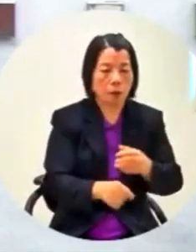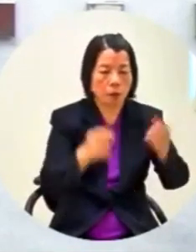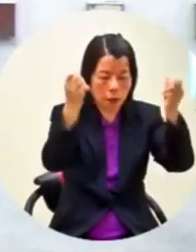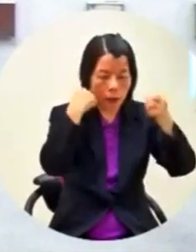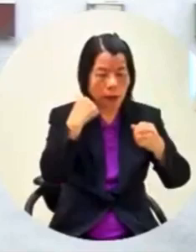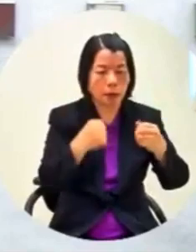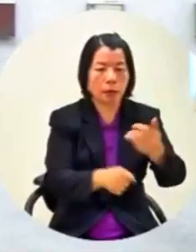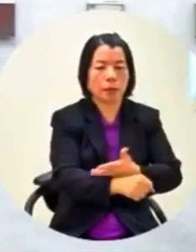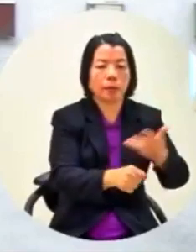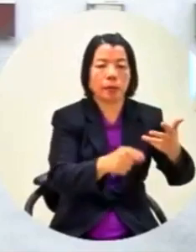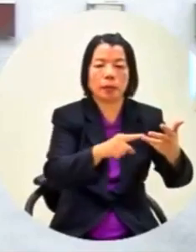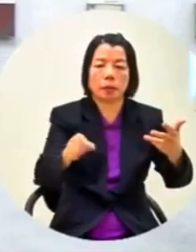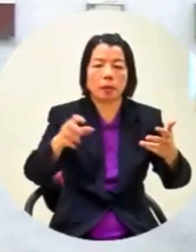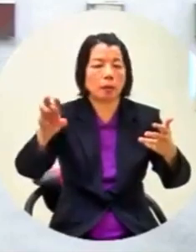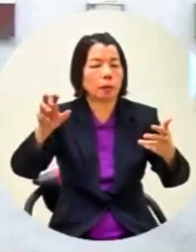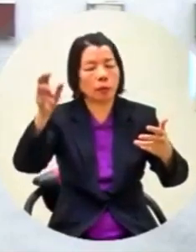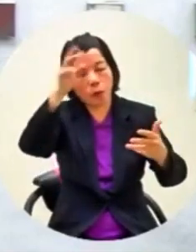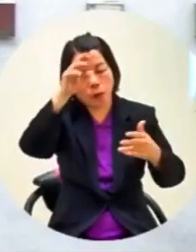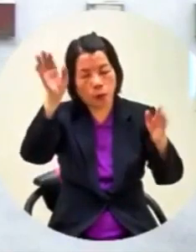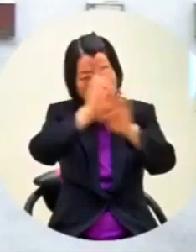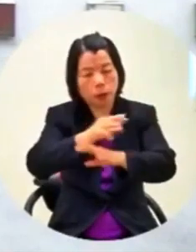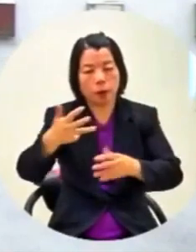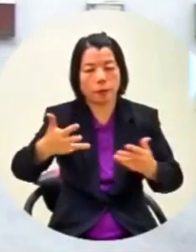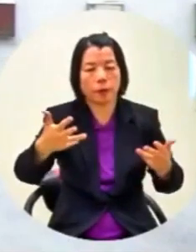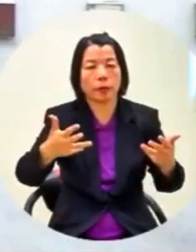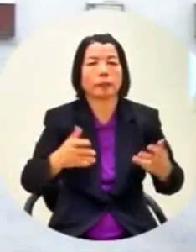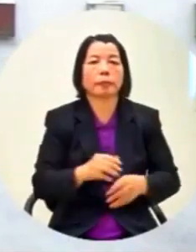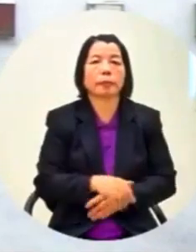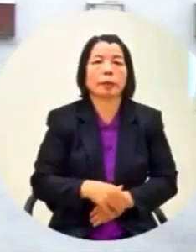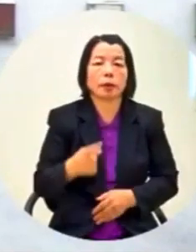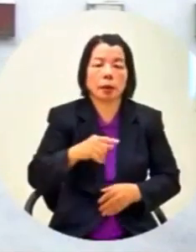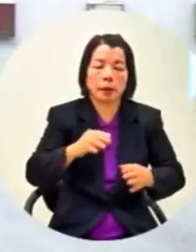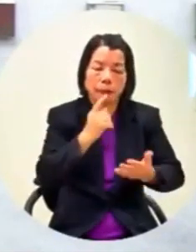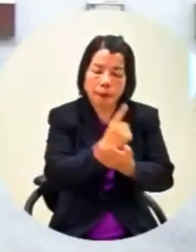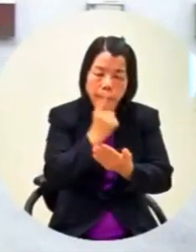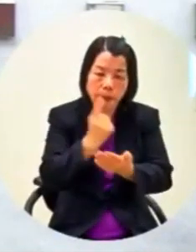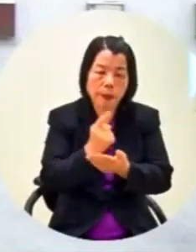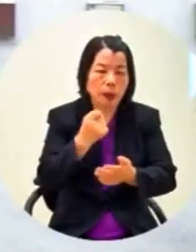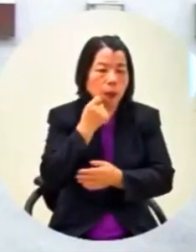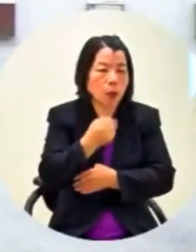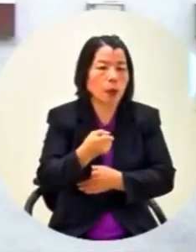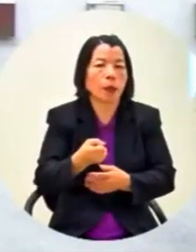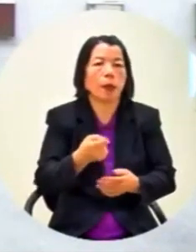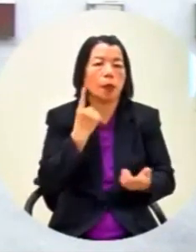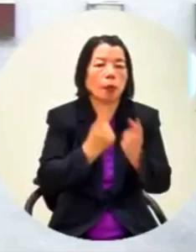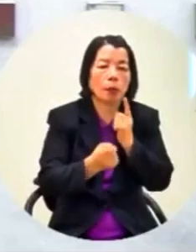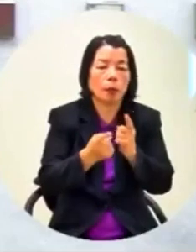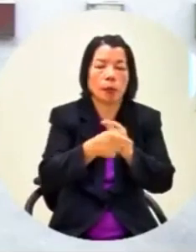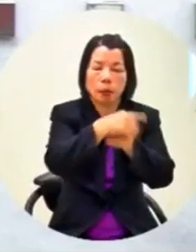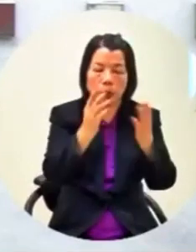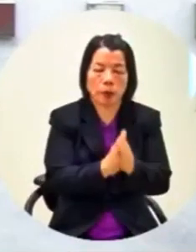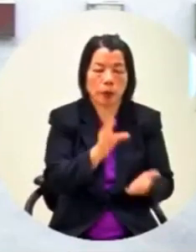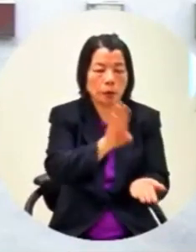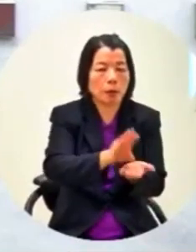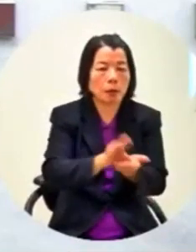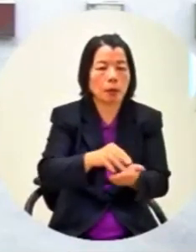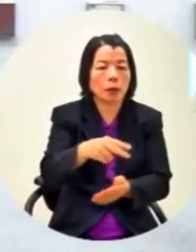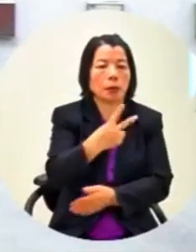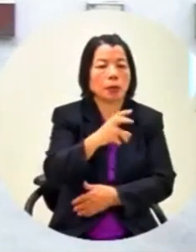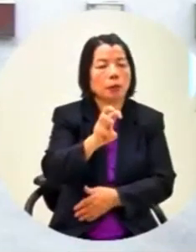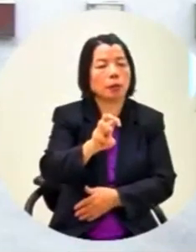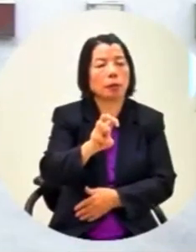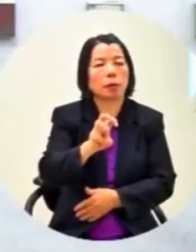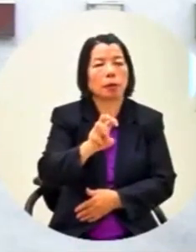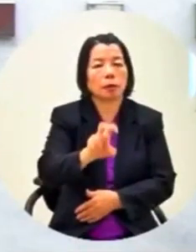早上8点到晚上8点，估计每一个月提供的停车优惠约737万。